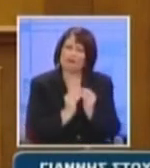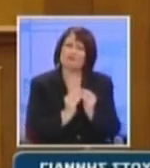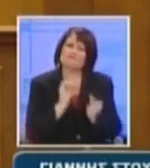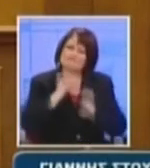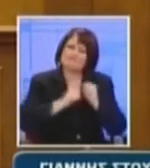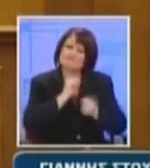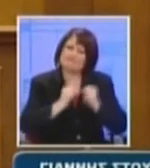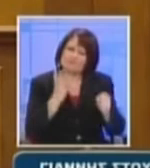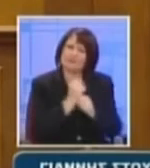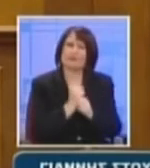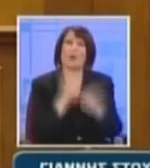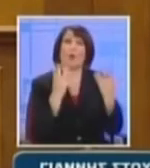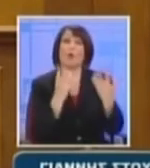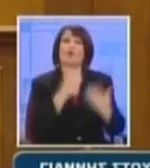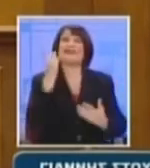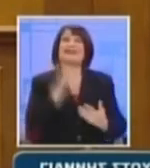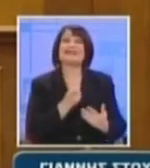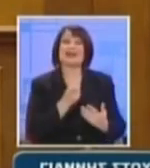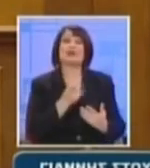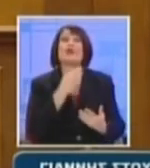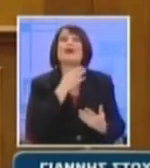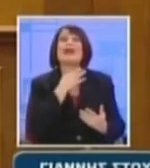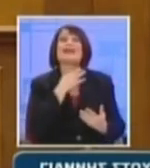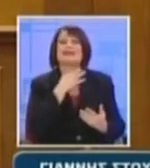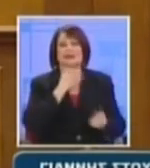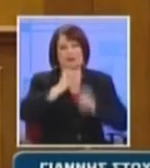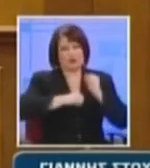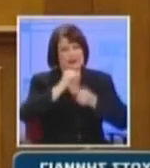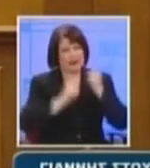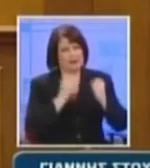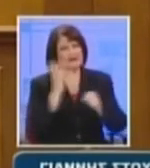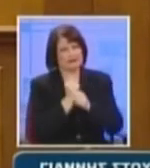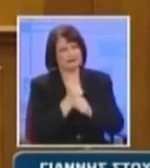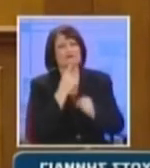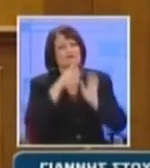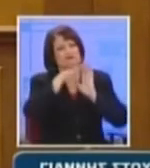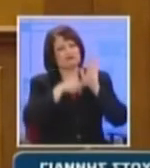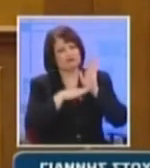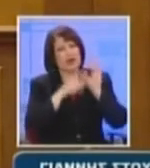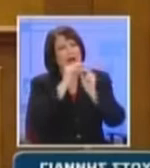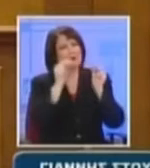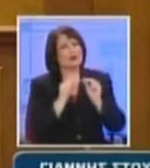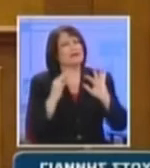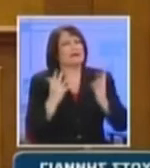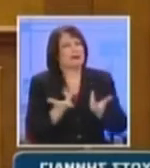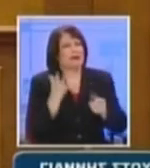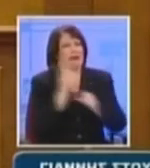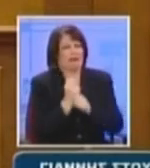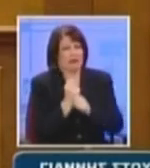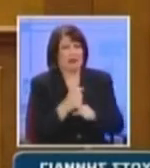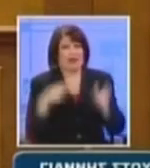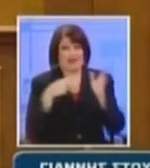σήμερα που μιλάμε, το 80% της απαιτούμενης προσπάθειας που ορίζεται σε όρους πρωτογενούς αποτελέσματος στο χρονικό